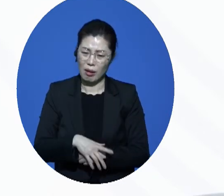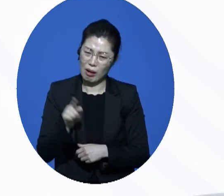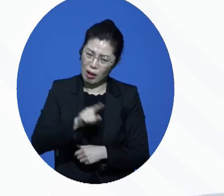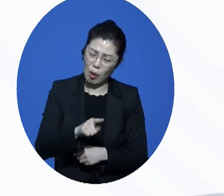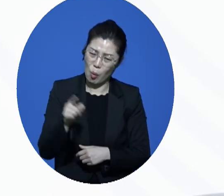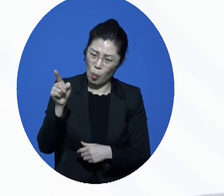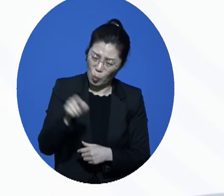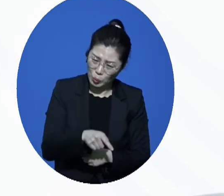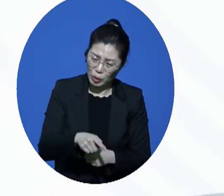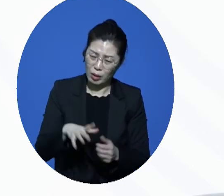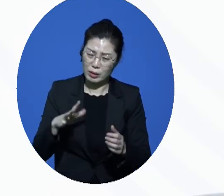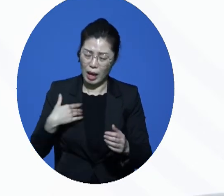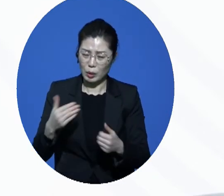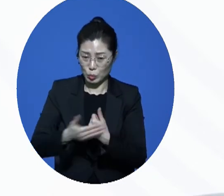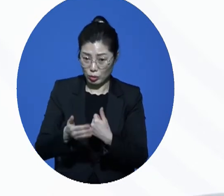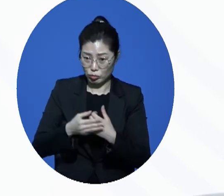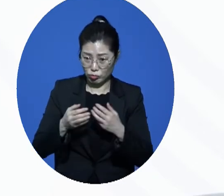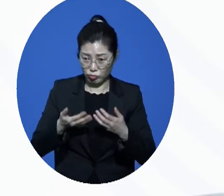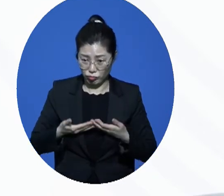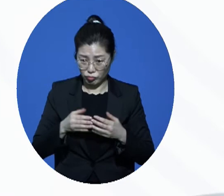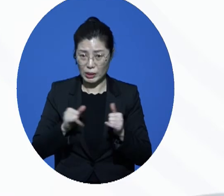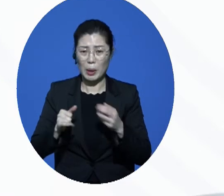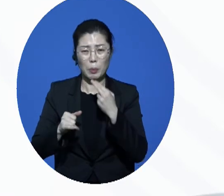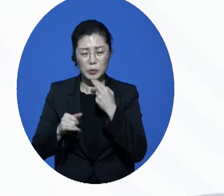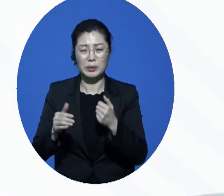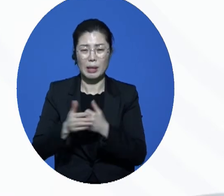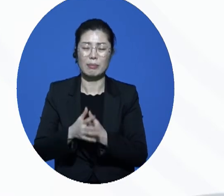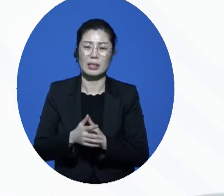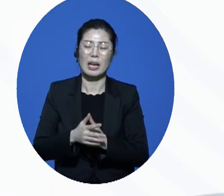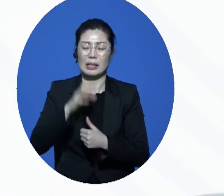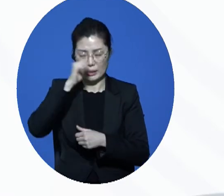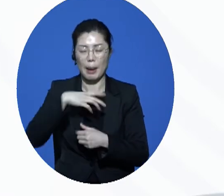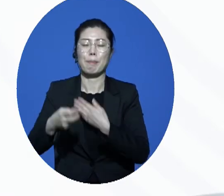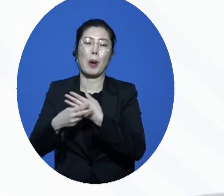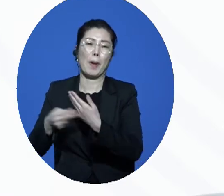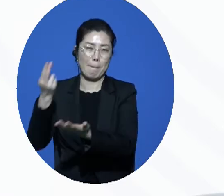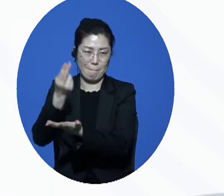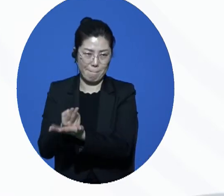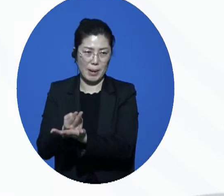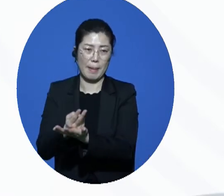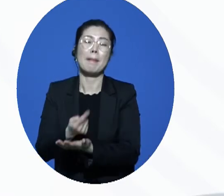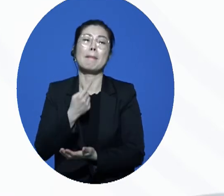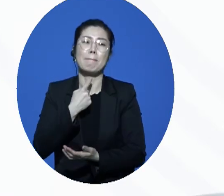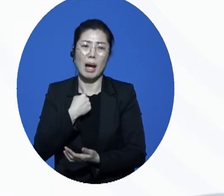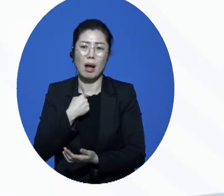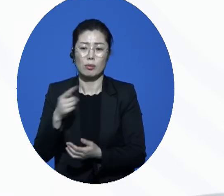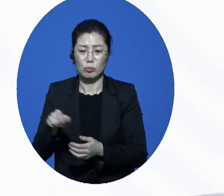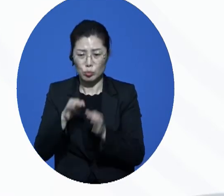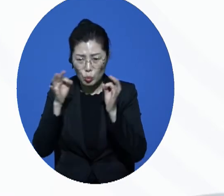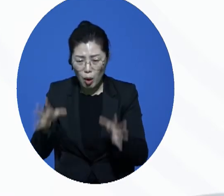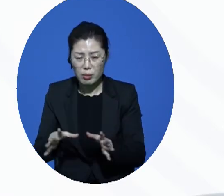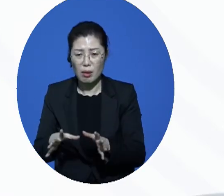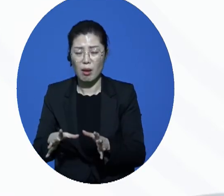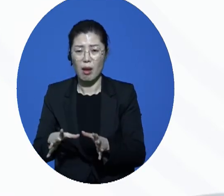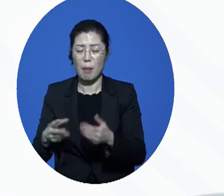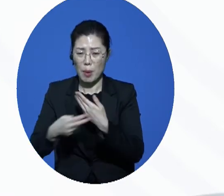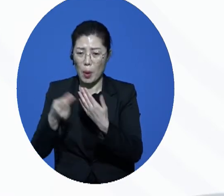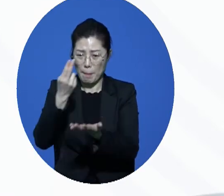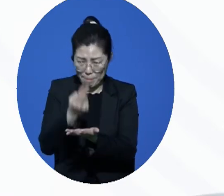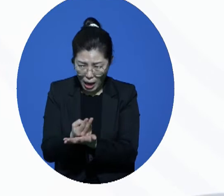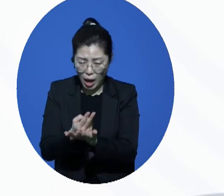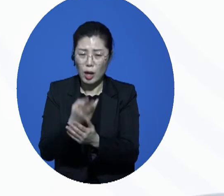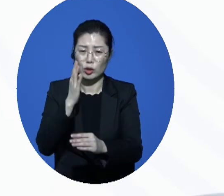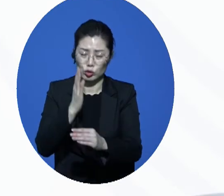하셔서 병원에서 생활을 하게 됐습니다. 하지만 그 기간 동안 활동 지원은 전혀 없이 병원 생활을